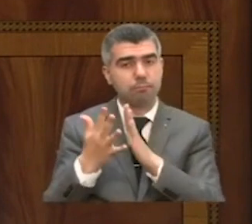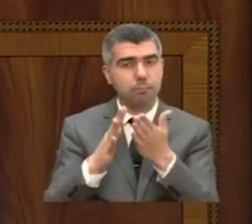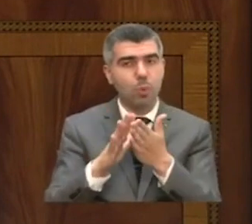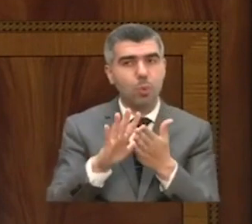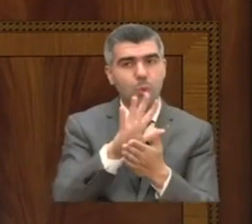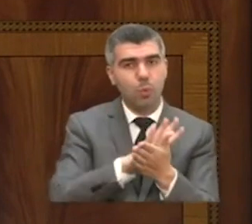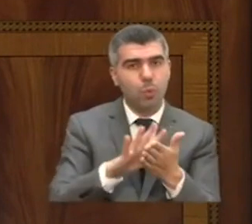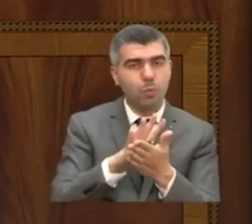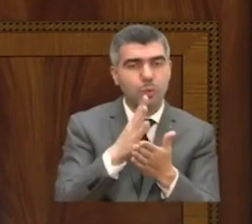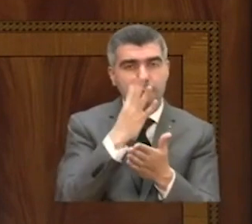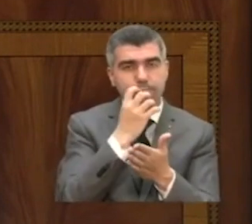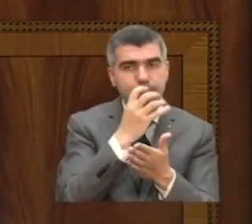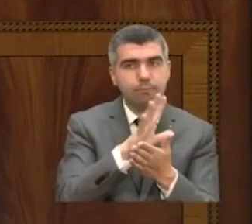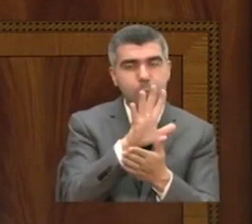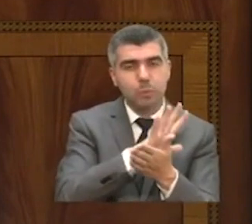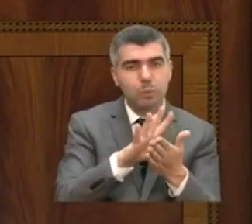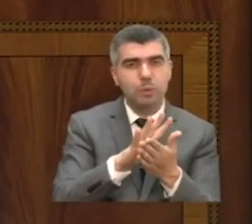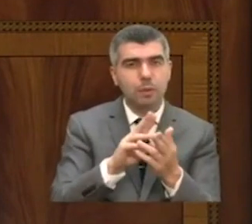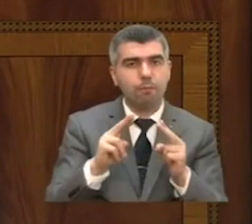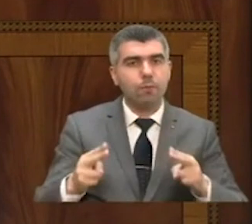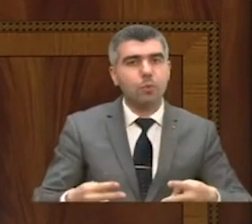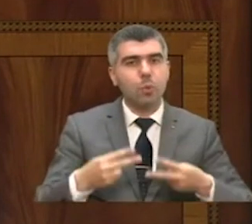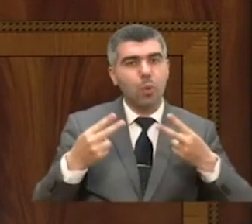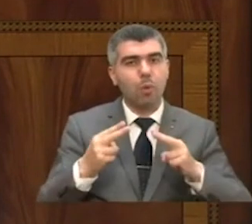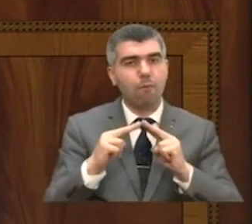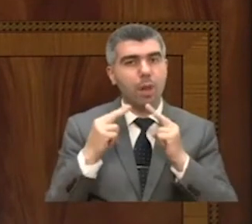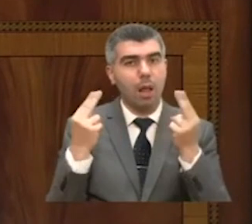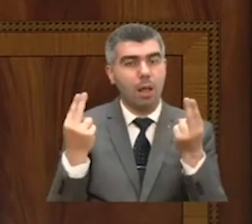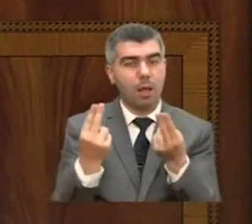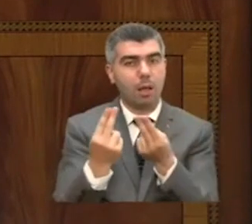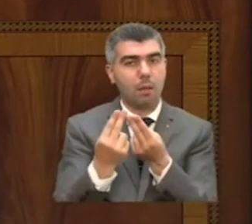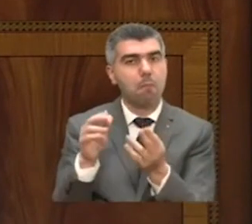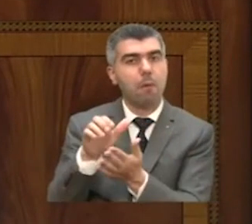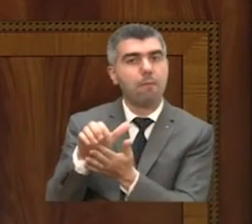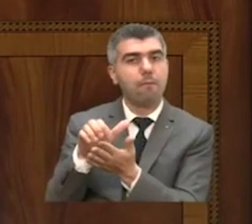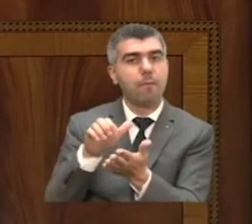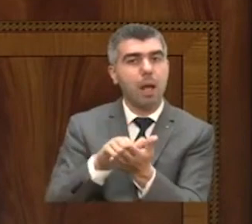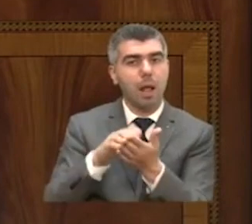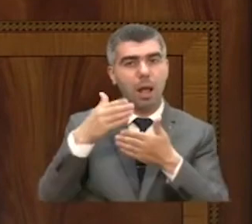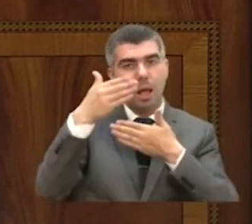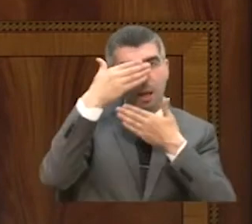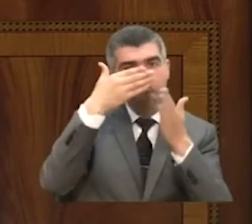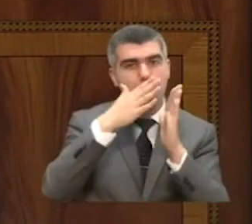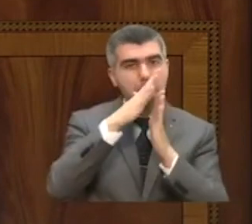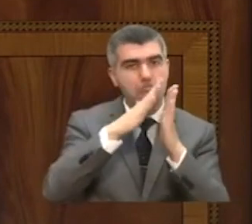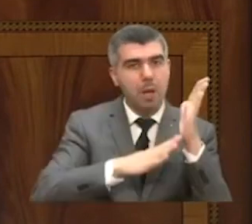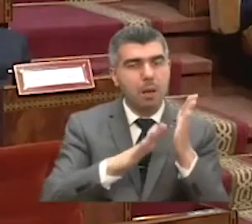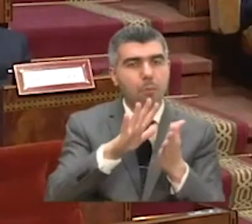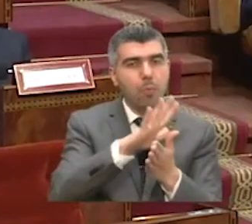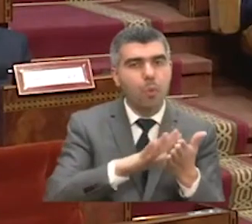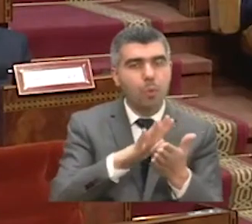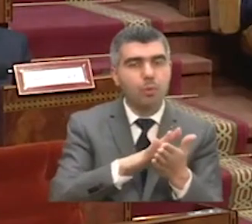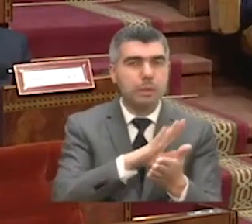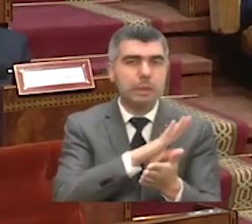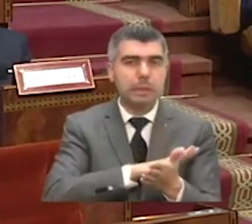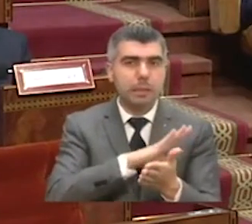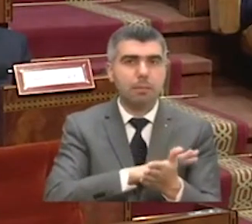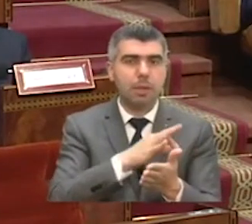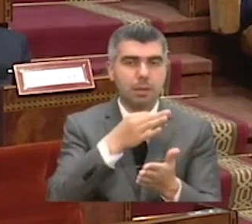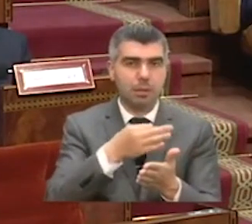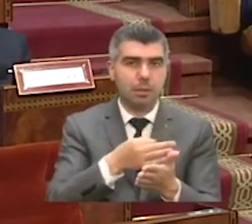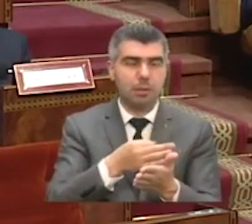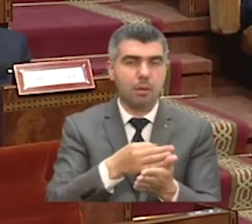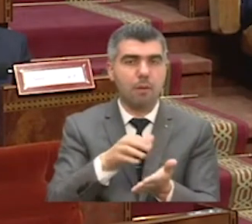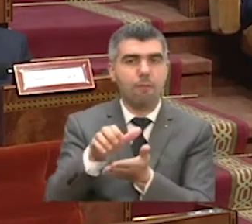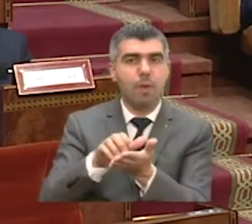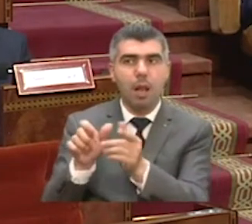معظم الأسواق العالمية، فالفلاحة المغربية متجندة بجميع المتدخلين وعلى رأسهم